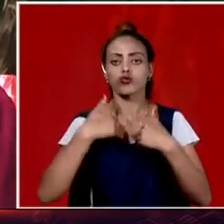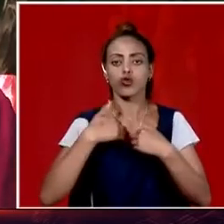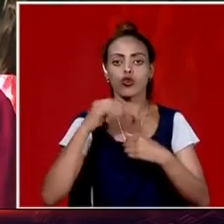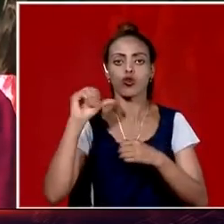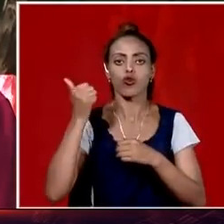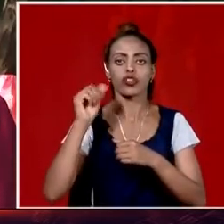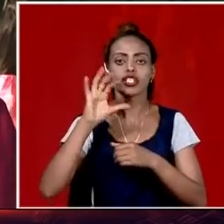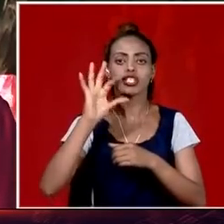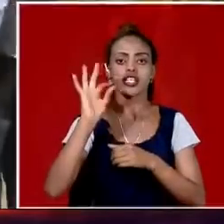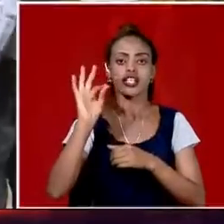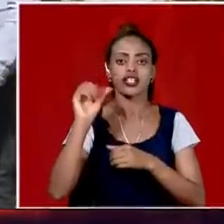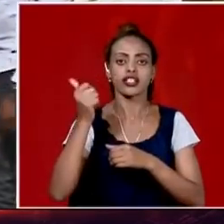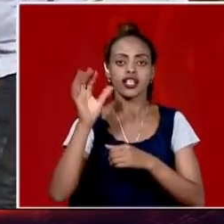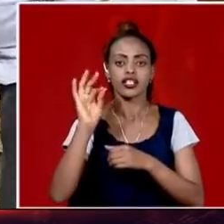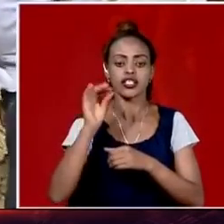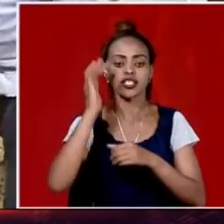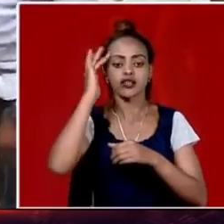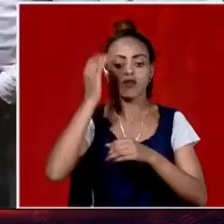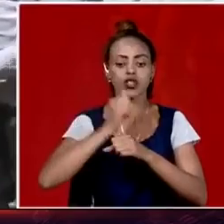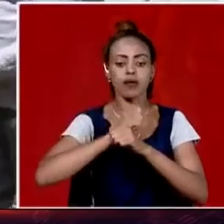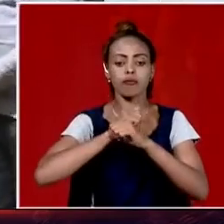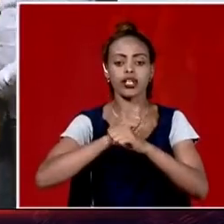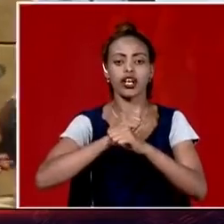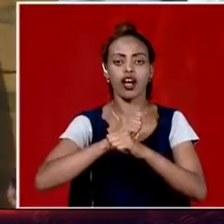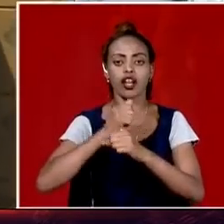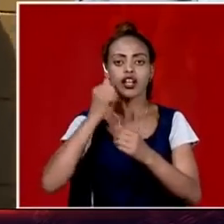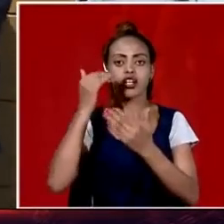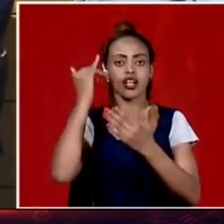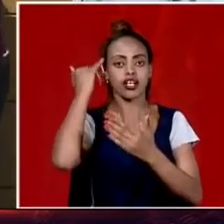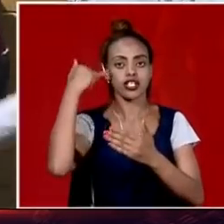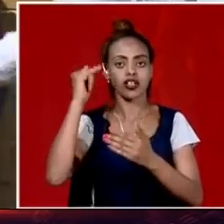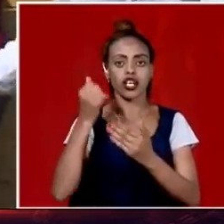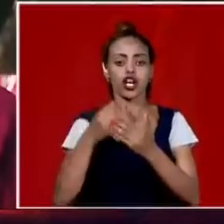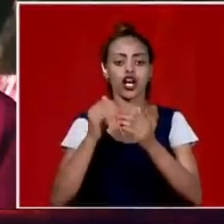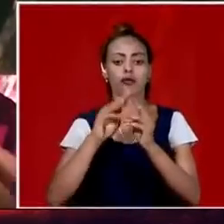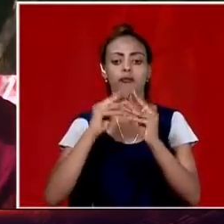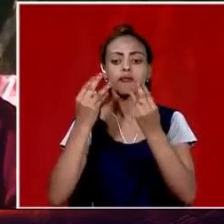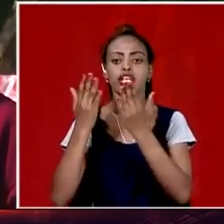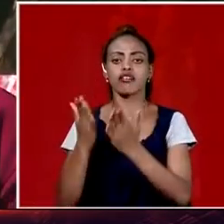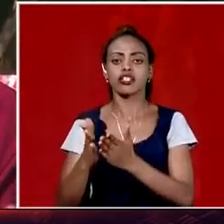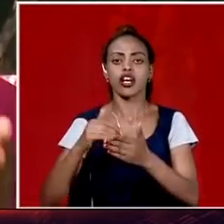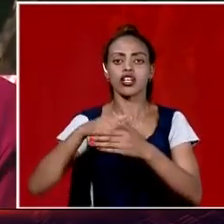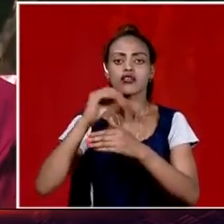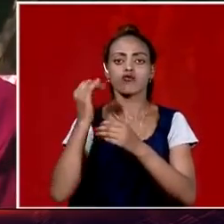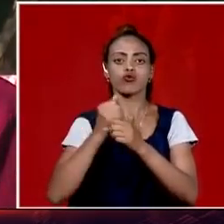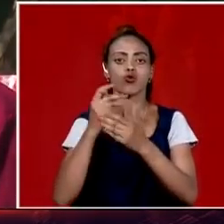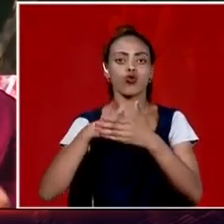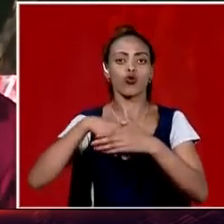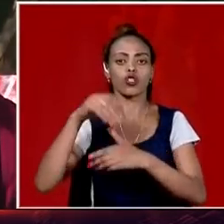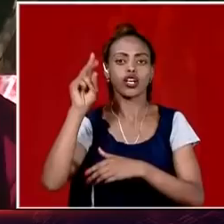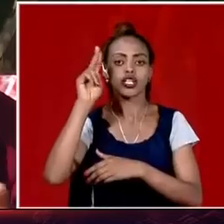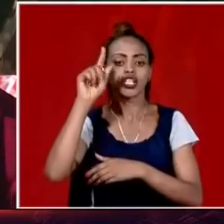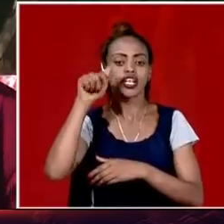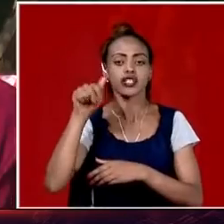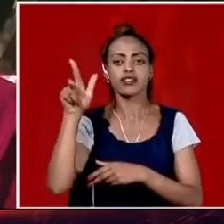ኮቪድ-19 ሕማም ናብ ምክልኻል መርሃ ግብርና ካብ መደበኛ ፕሮጀክትና ወፃኢ እዩ ረይዝ ብል ገበርናዮ ኣስታት